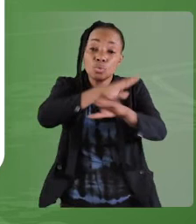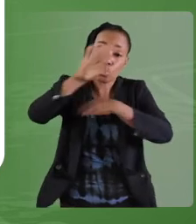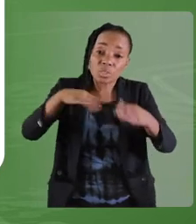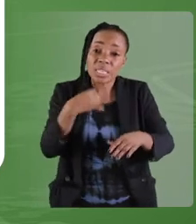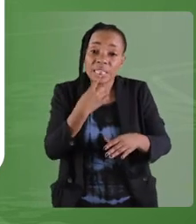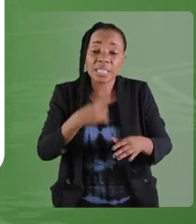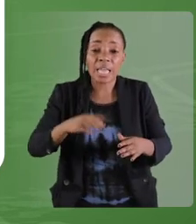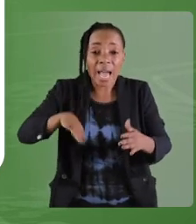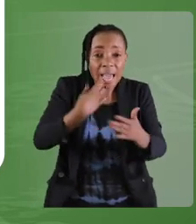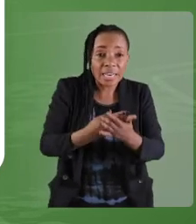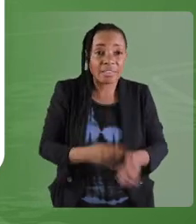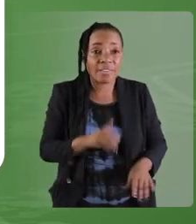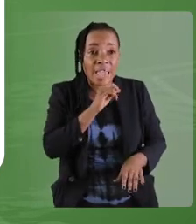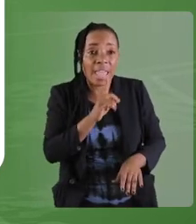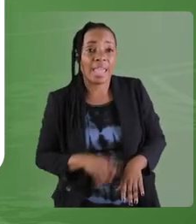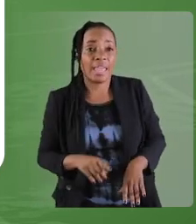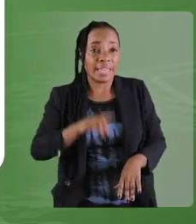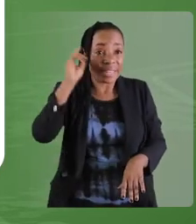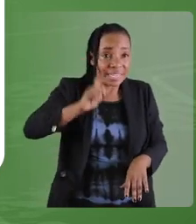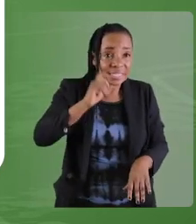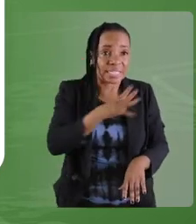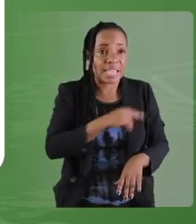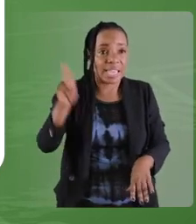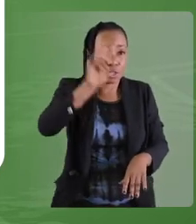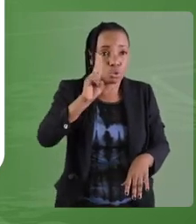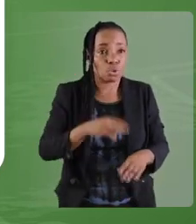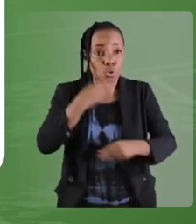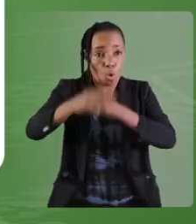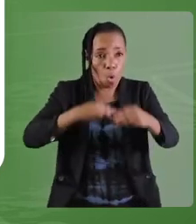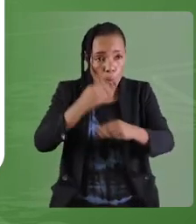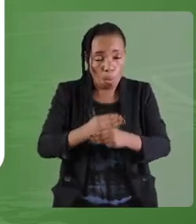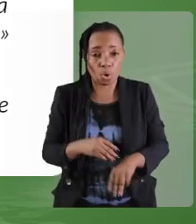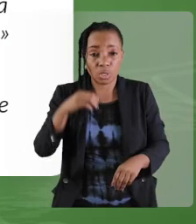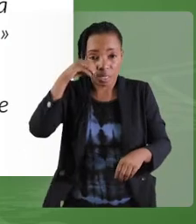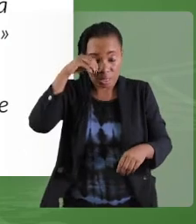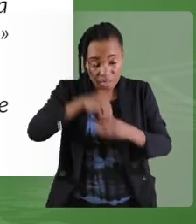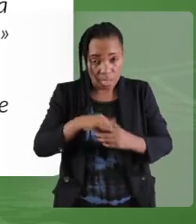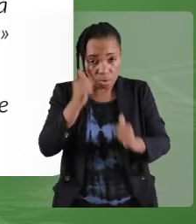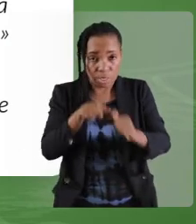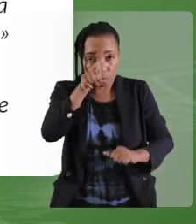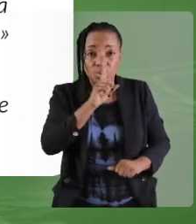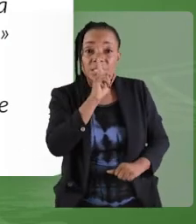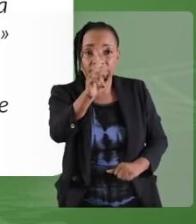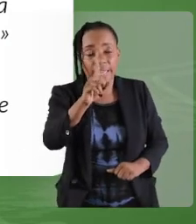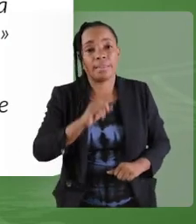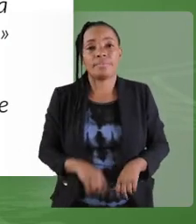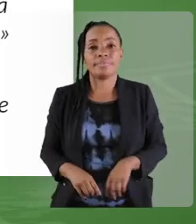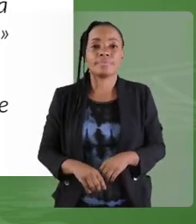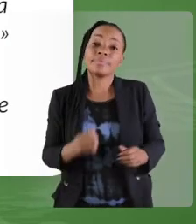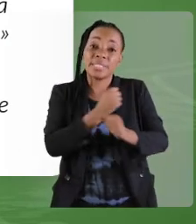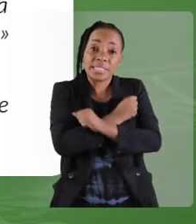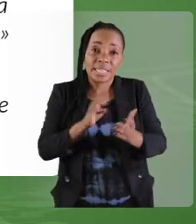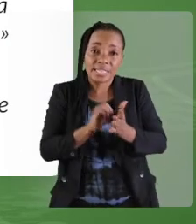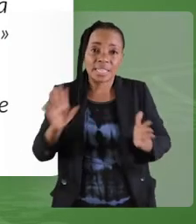au monde universel dont tu fais partie. Ouvrage de référence manuel. Alors, chers élèves,